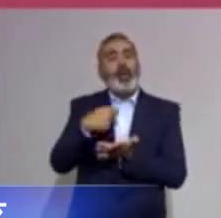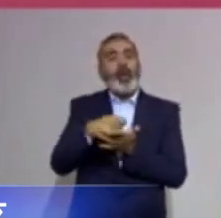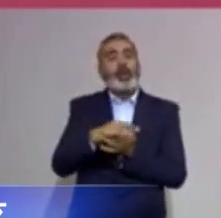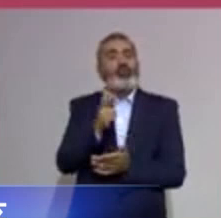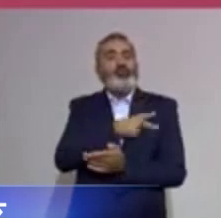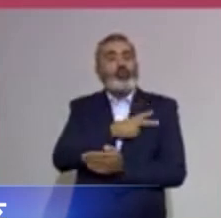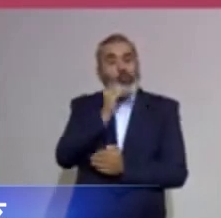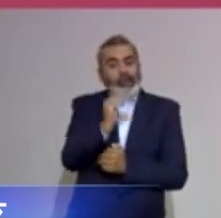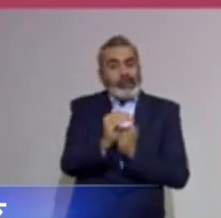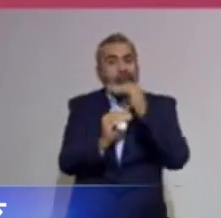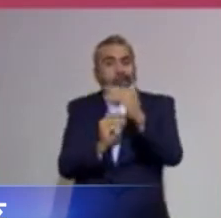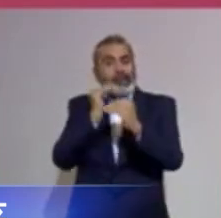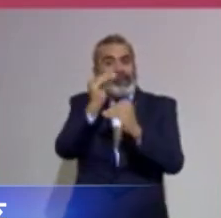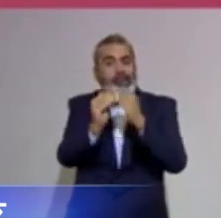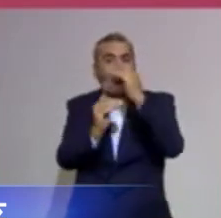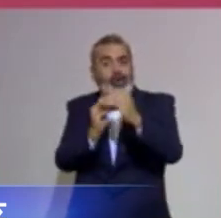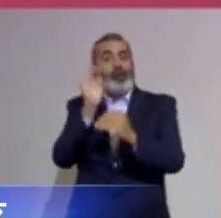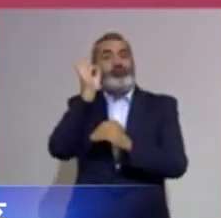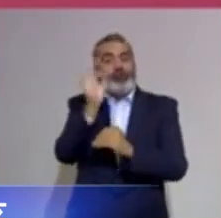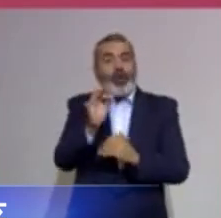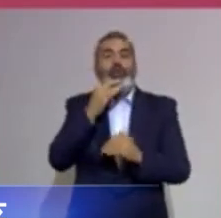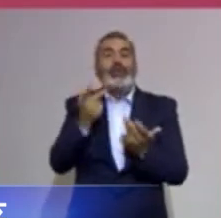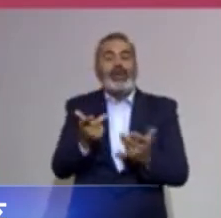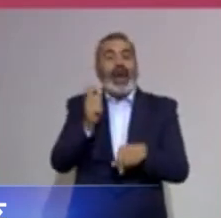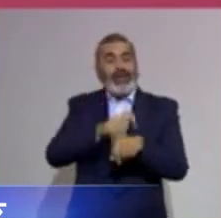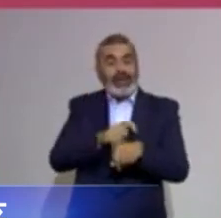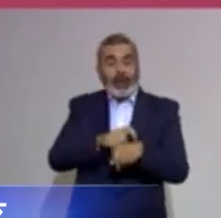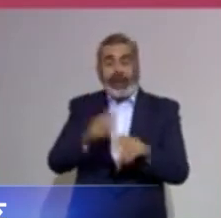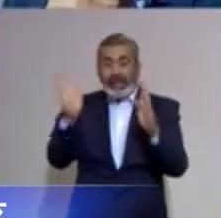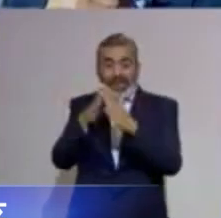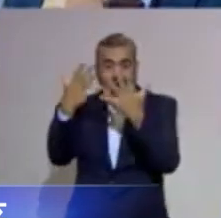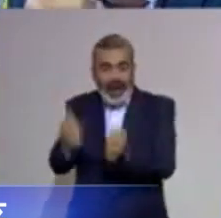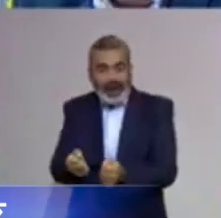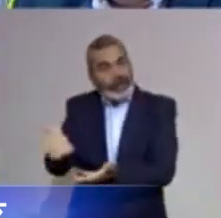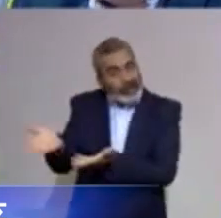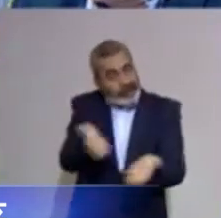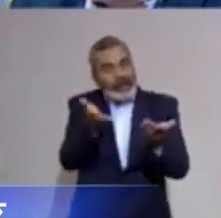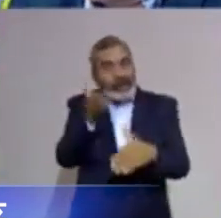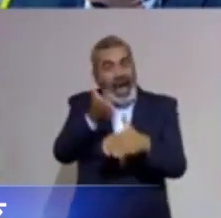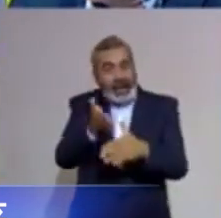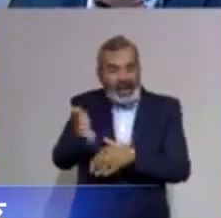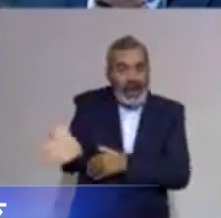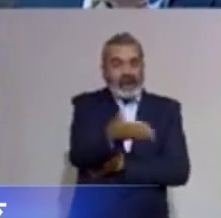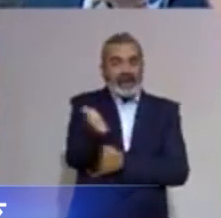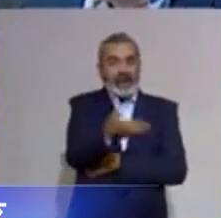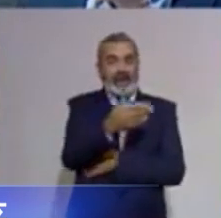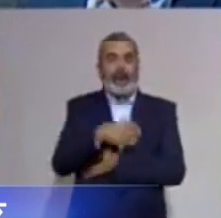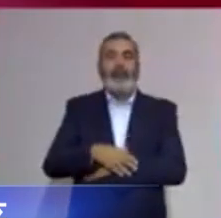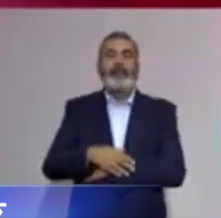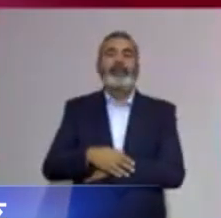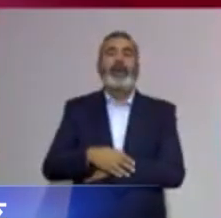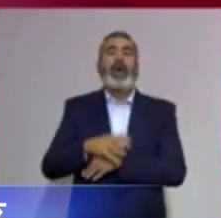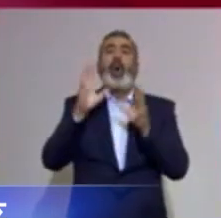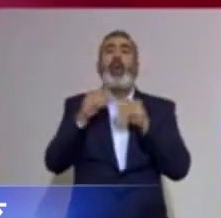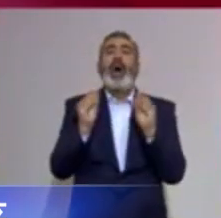ενθαρρύνουμε την ενοικίαση σπιτιών και με τα έσοδα από τη βραχυχρόνια μίσθωση, το